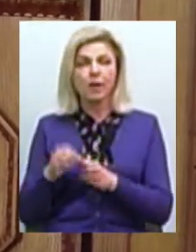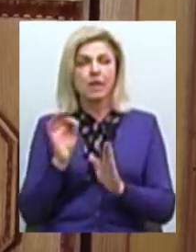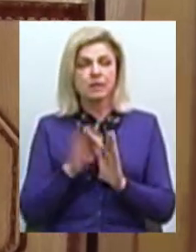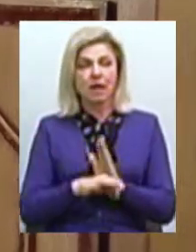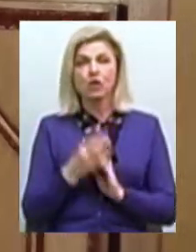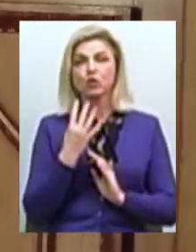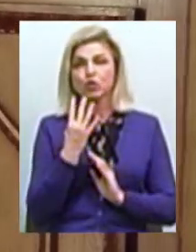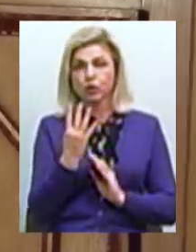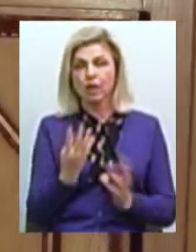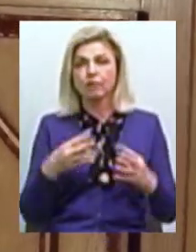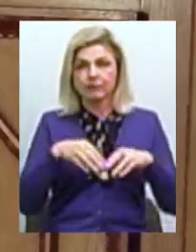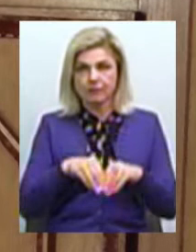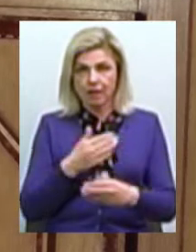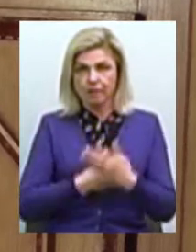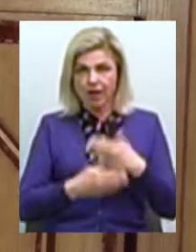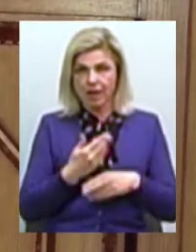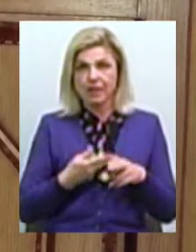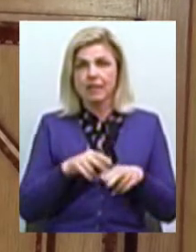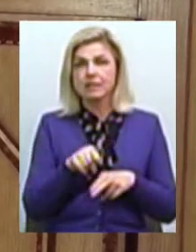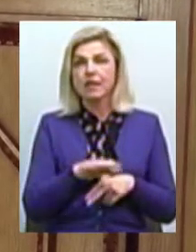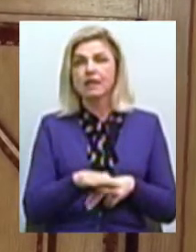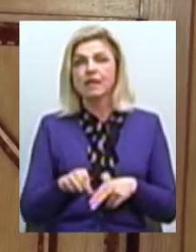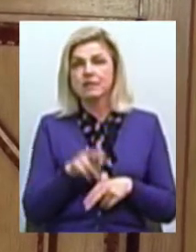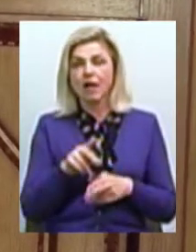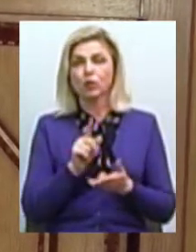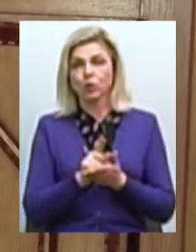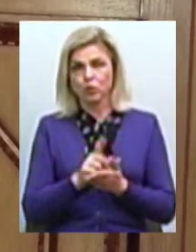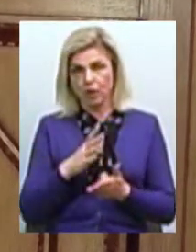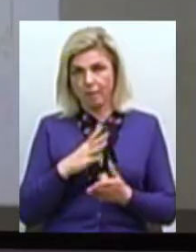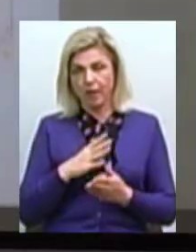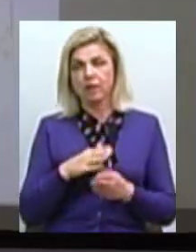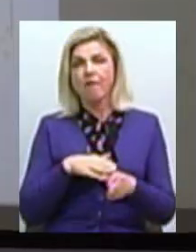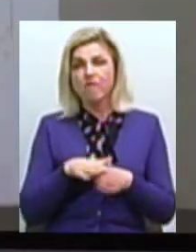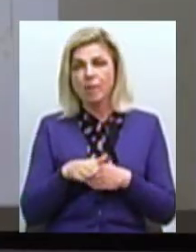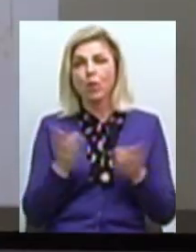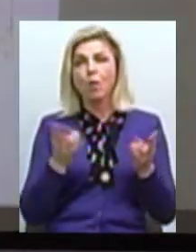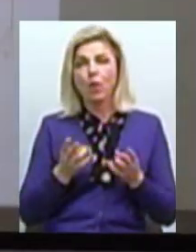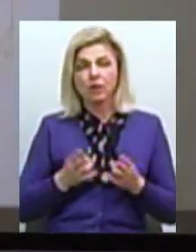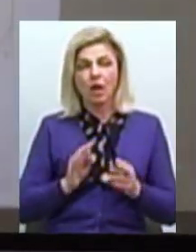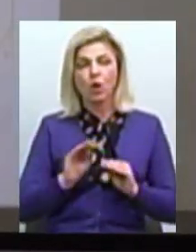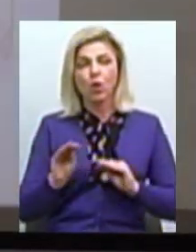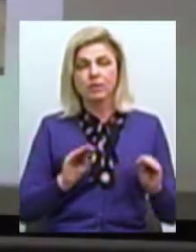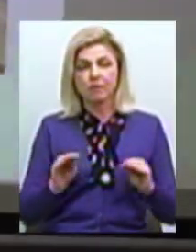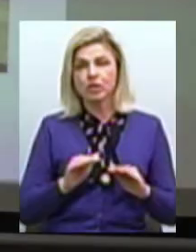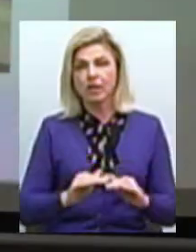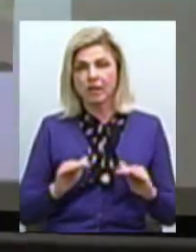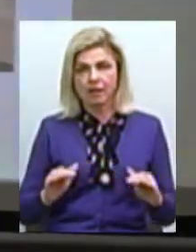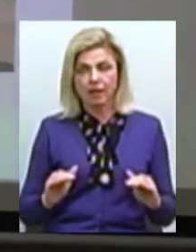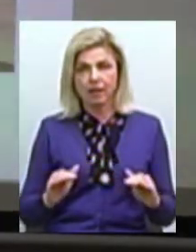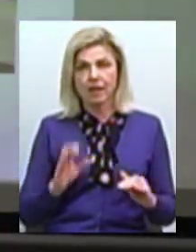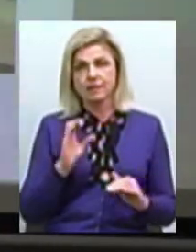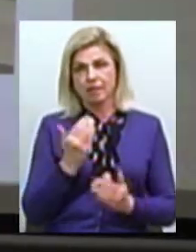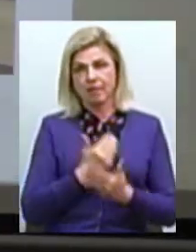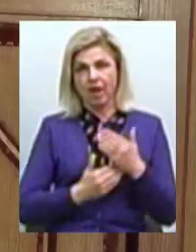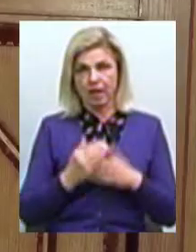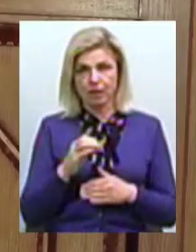інклюзивні. Тобто цей садок має закрити певну потребу з розміщення дітей з